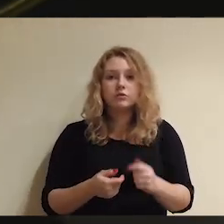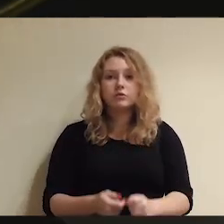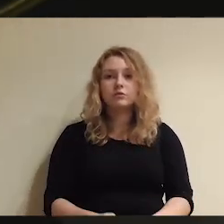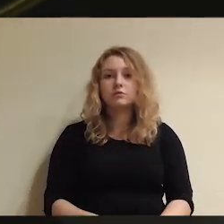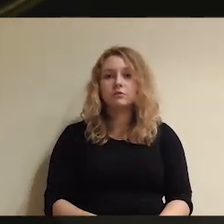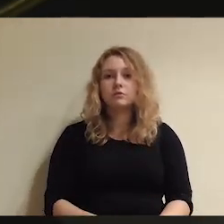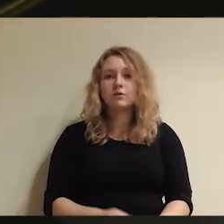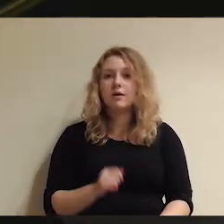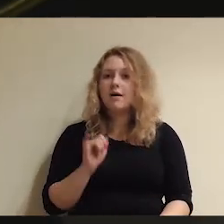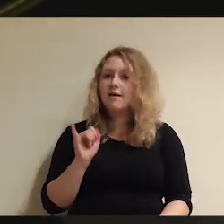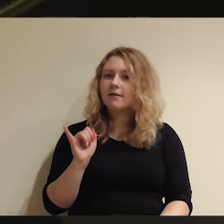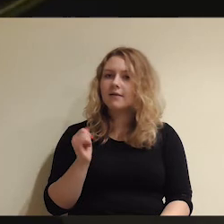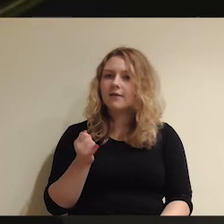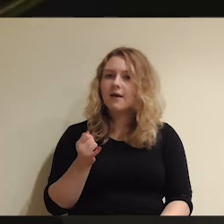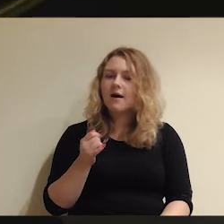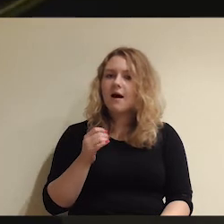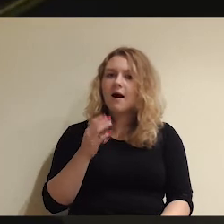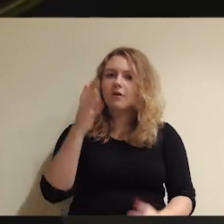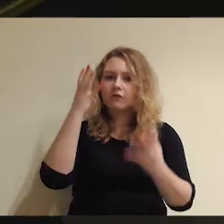Co wtedy robisz?